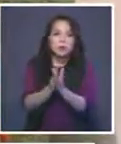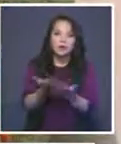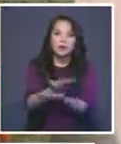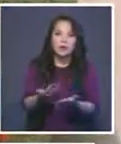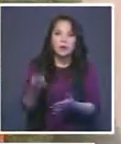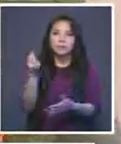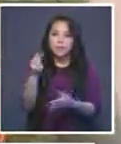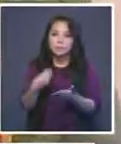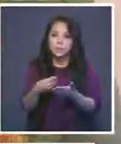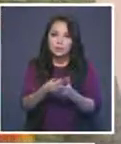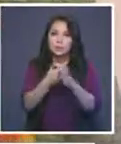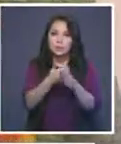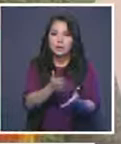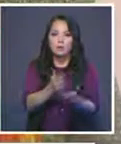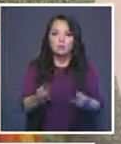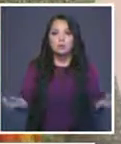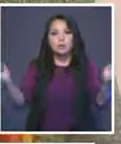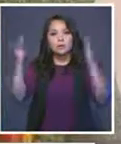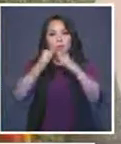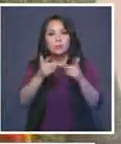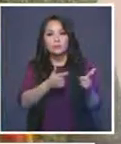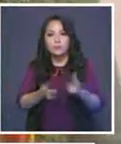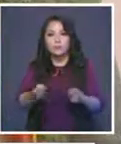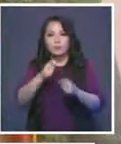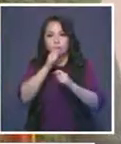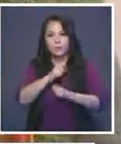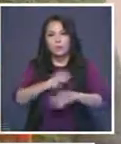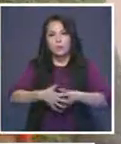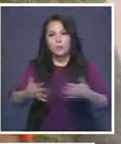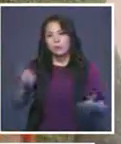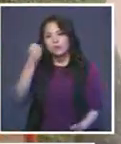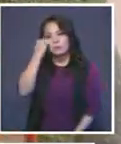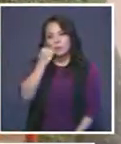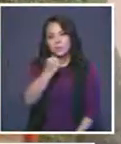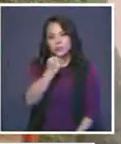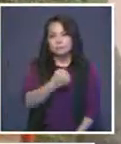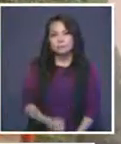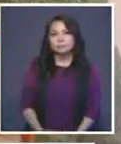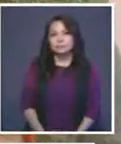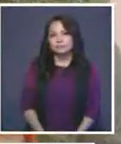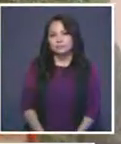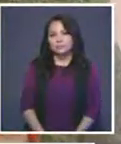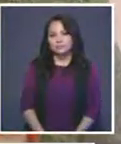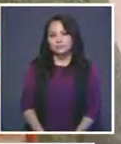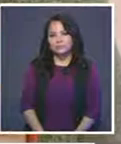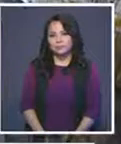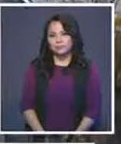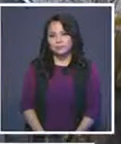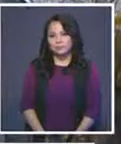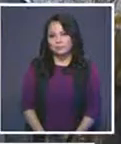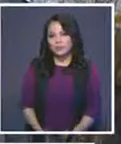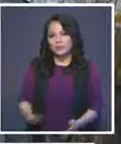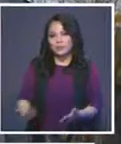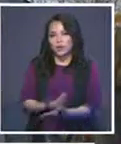Бүгін міне зәулім сарайда үй салып беріп жатыр. Көп рахмет. Поэтому огромное спасибо всем, кто принимал участие.